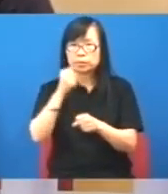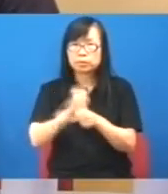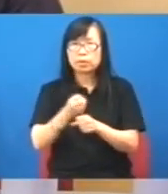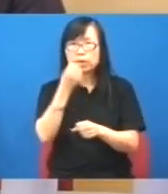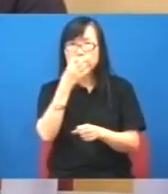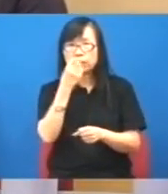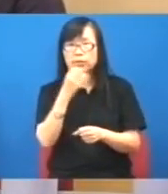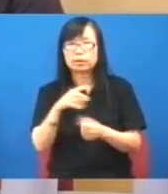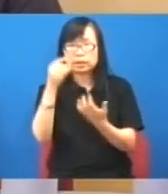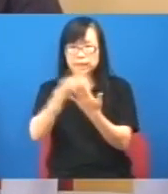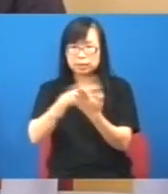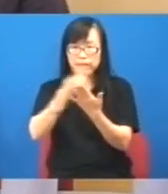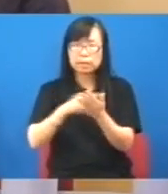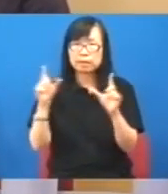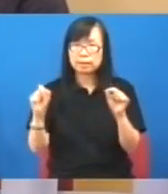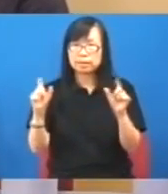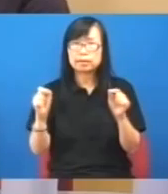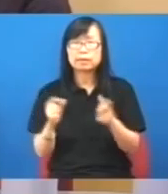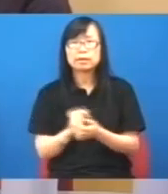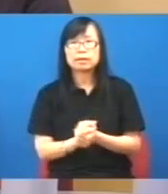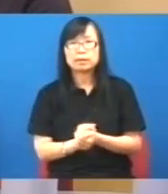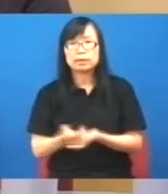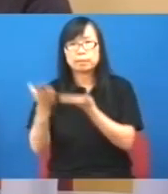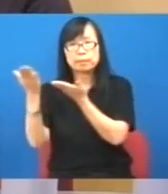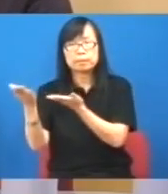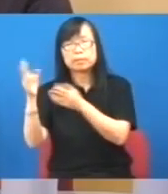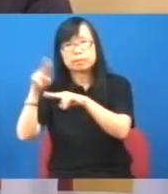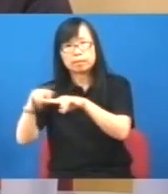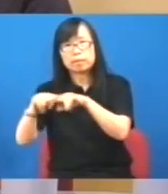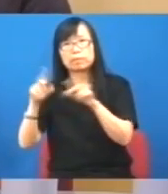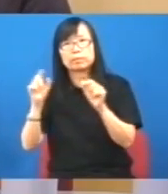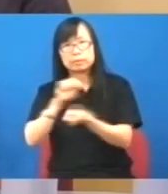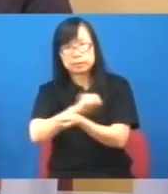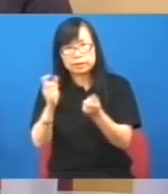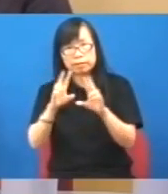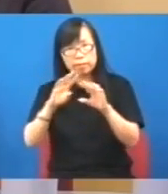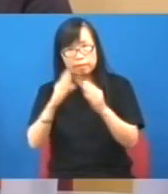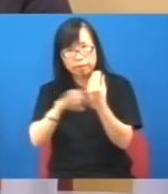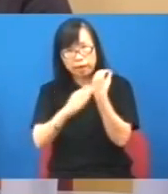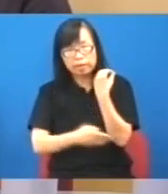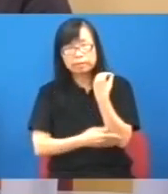就嗰條條例嘅解釋，然後先至提醒人大釋法又得嘅，係咪？或者係